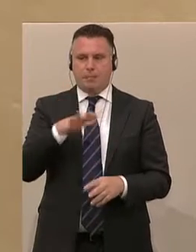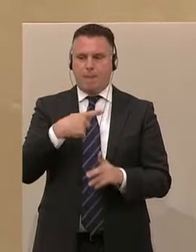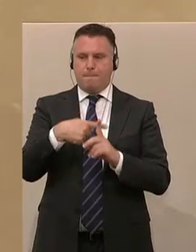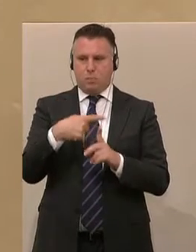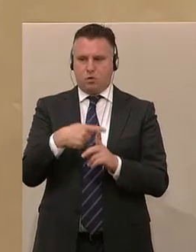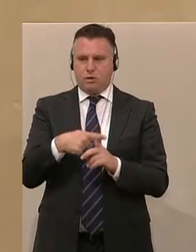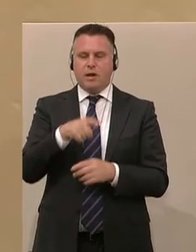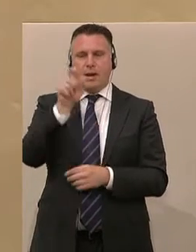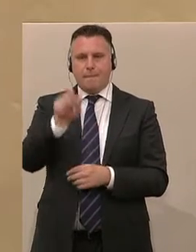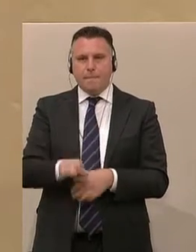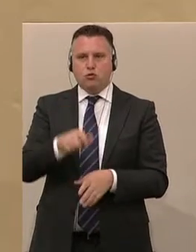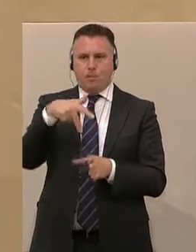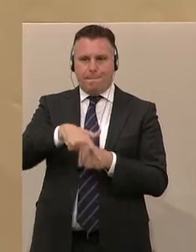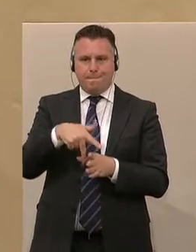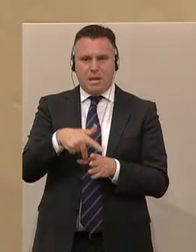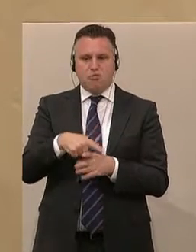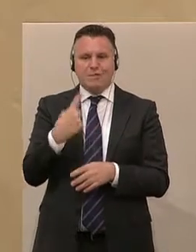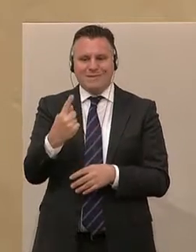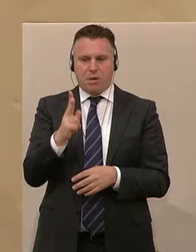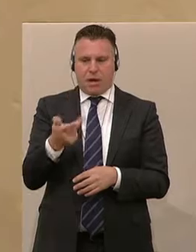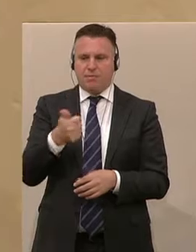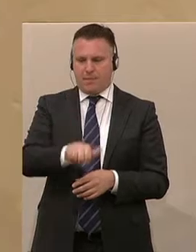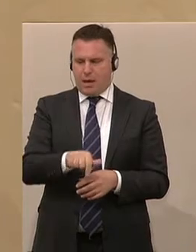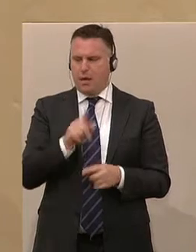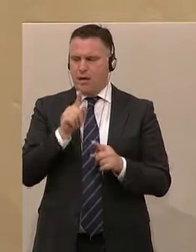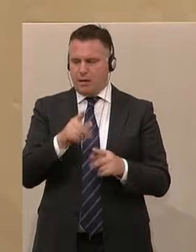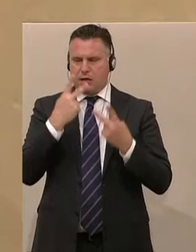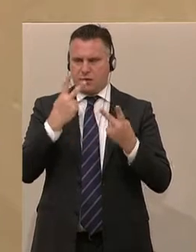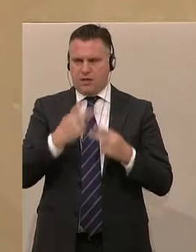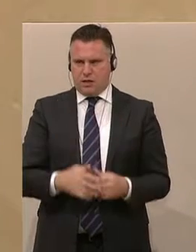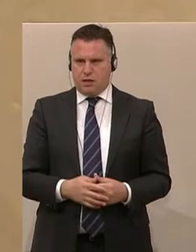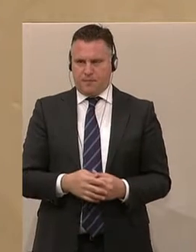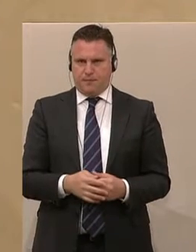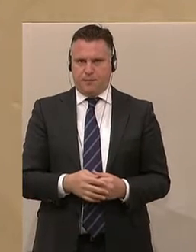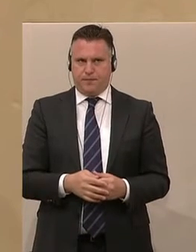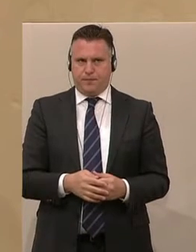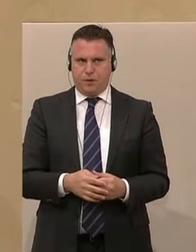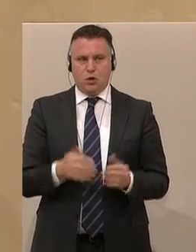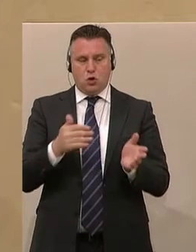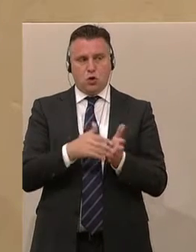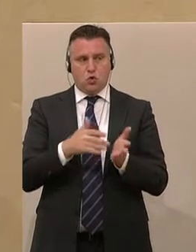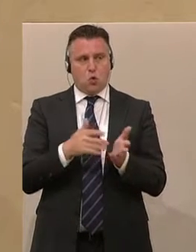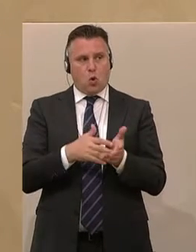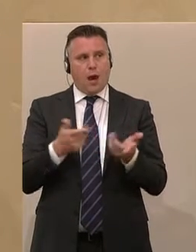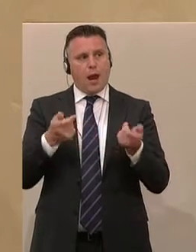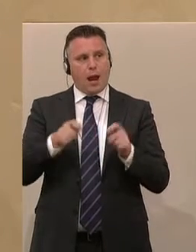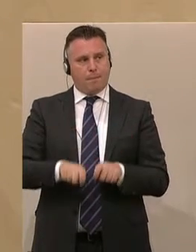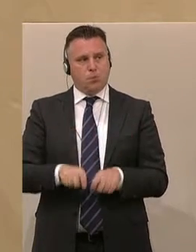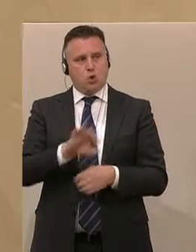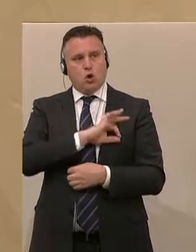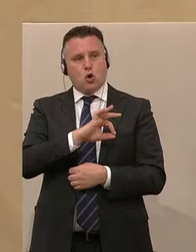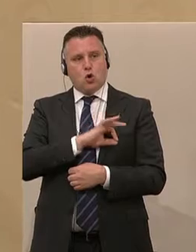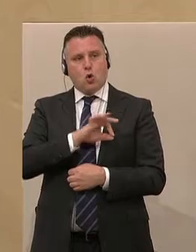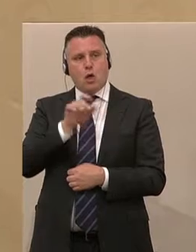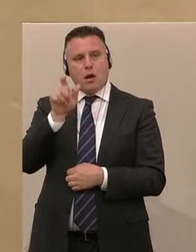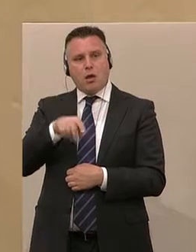für Menschen mit Behinderung. Das ist ein ganz wichtiger Punkt. Ich möchte abschließend vielleicht kurz zum Kollegen Noll